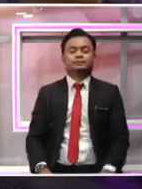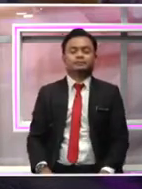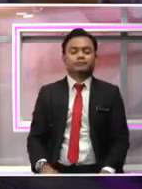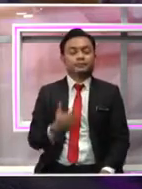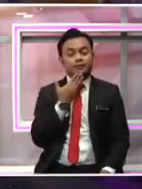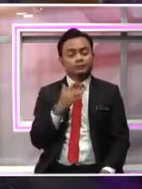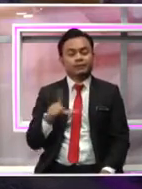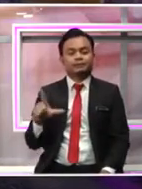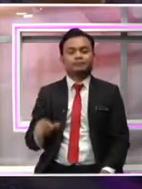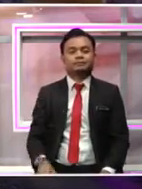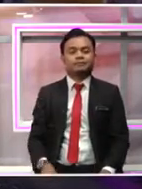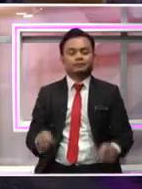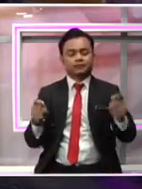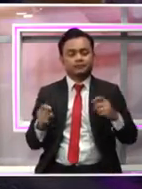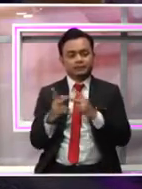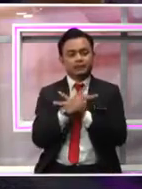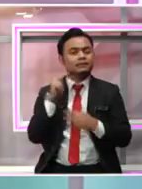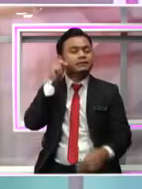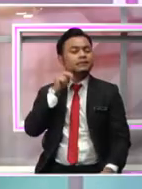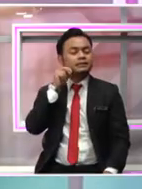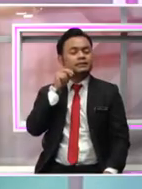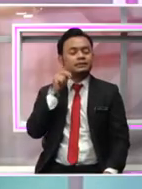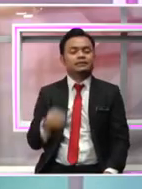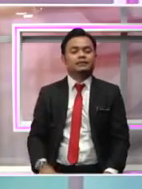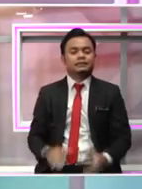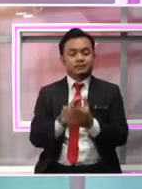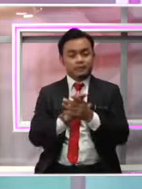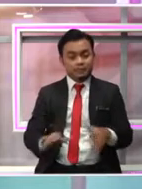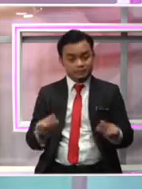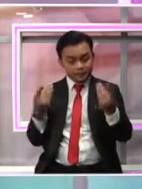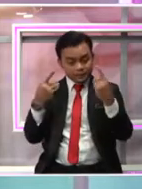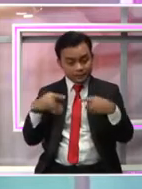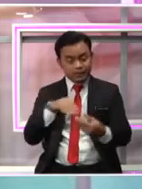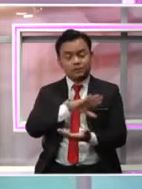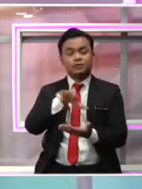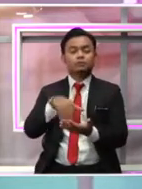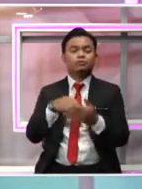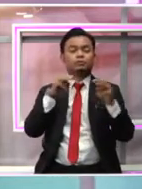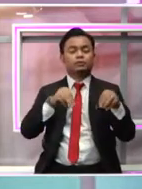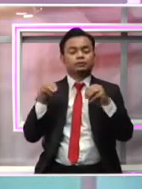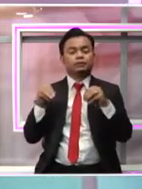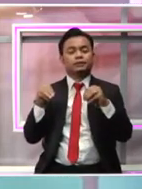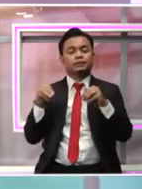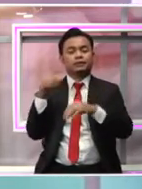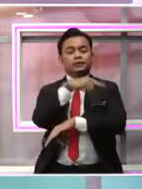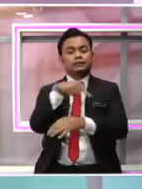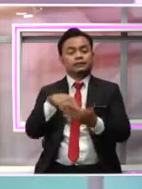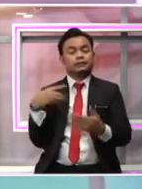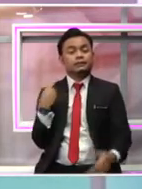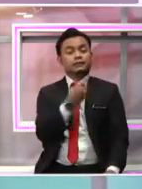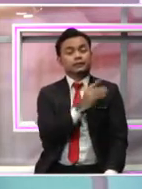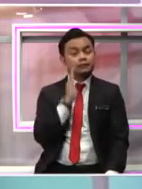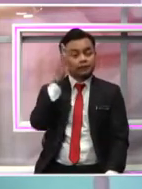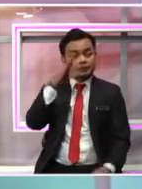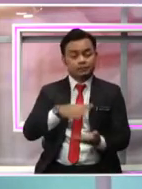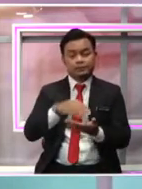kasih nissa-ya selamat datang kepada semua murid-murid di rumah baik pada hari ini murid-murid kita akan belajar